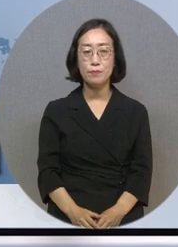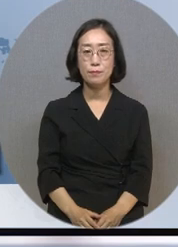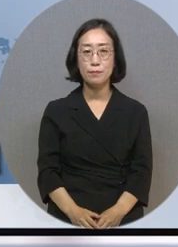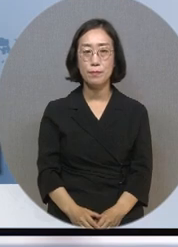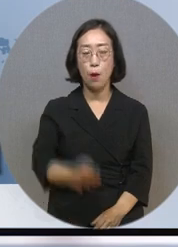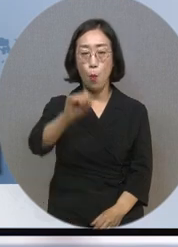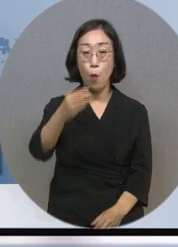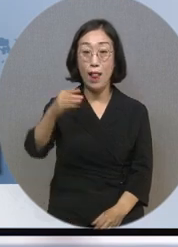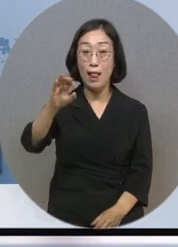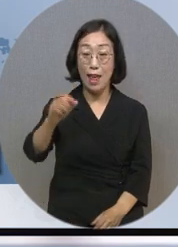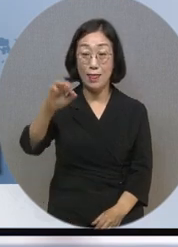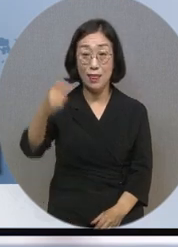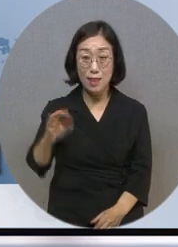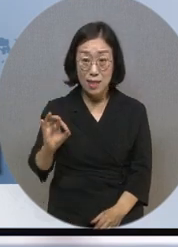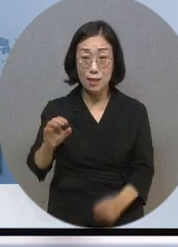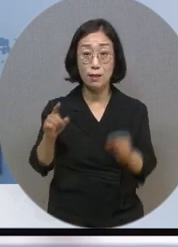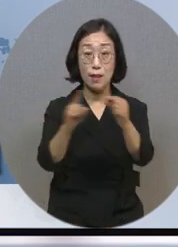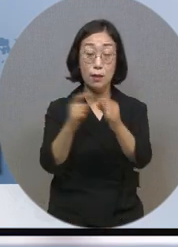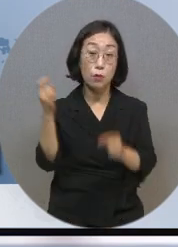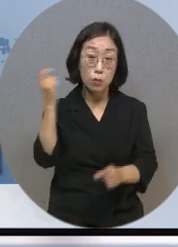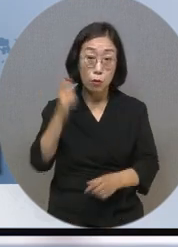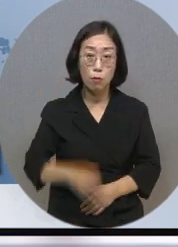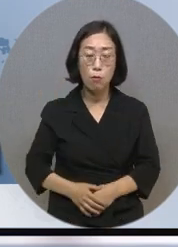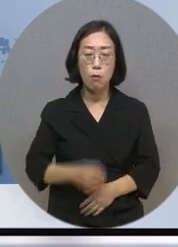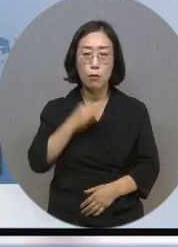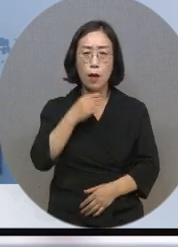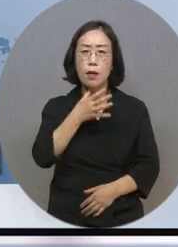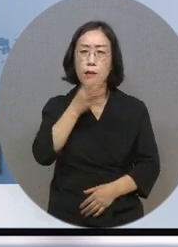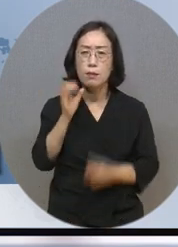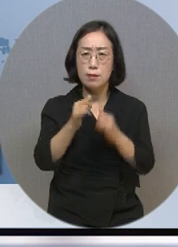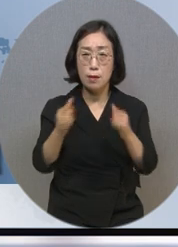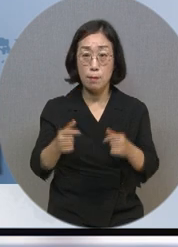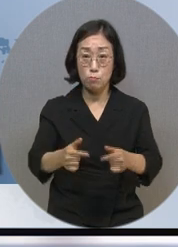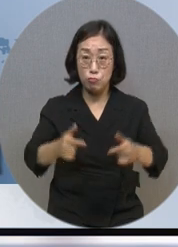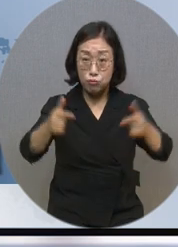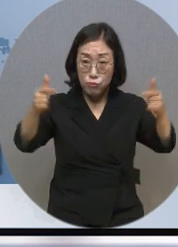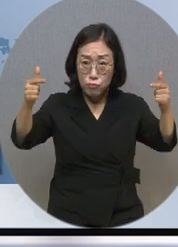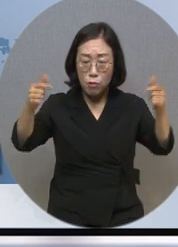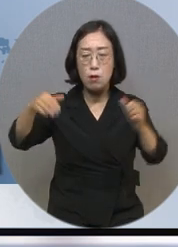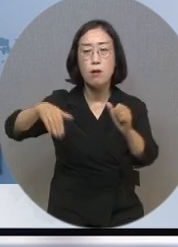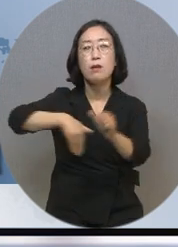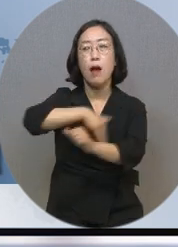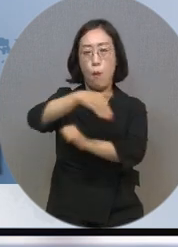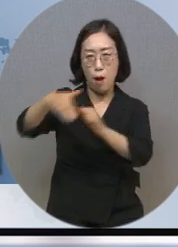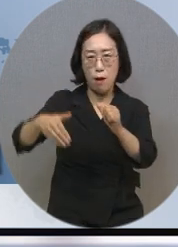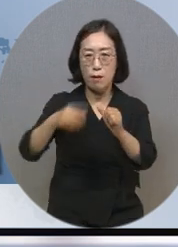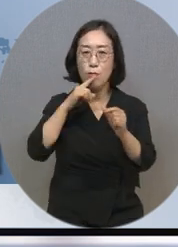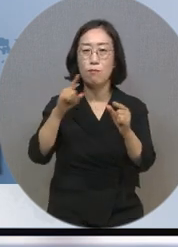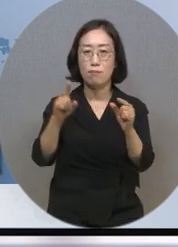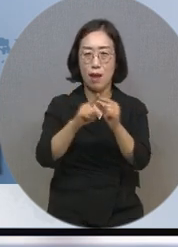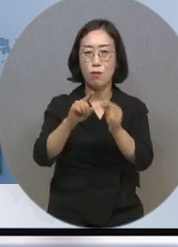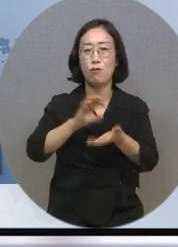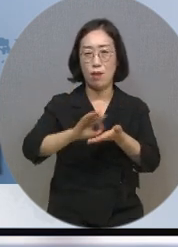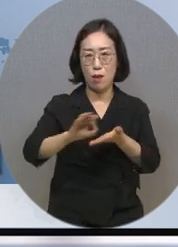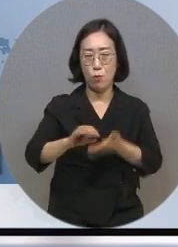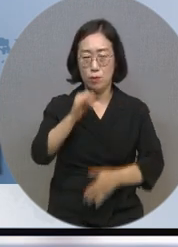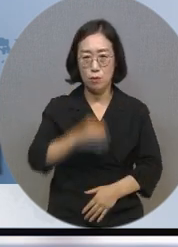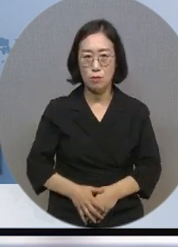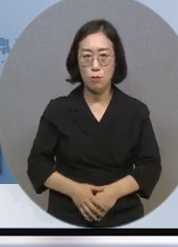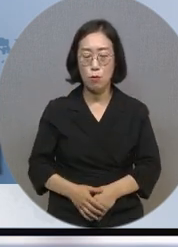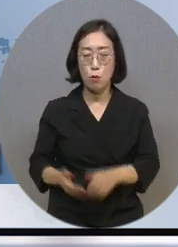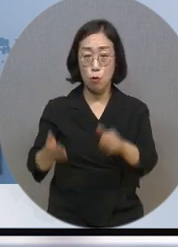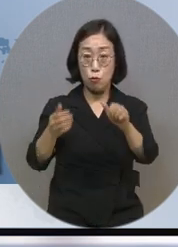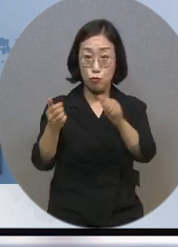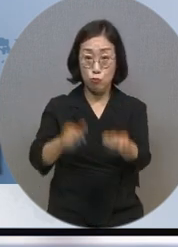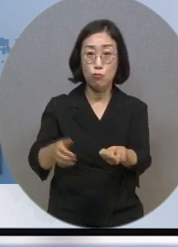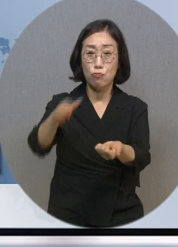웰 엔딩이라고 들어보셨나요 초고령 사회에 접어든 사회적 배경에서 나온 표현이라고 하는데요 장래 복지와 추모